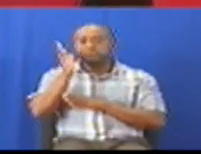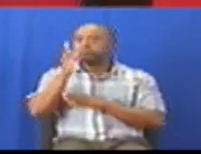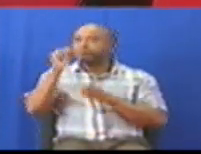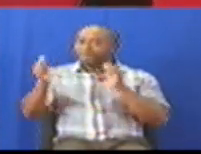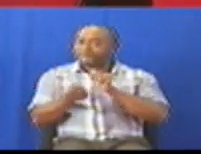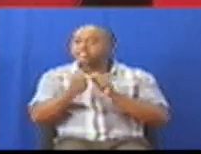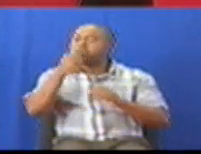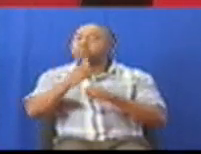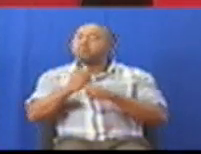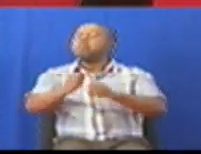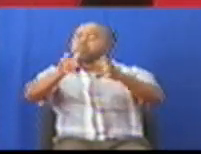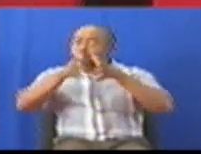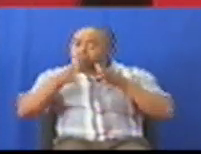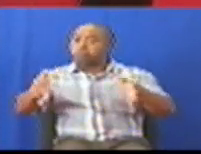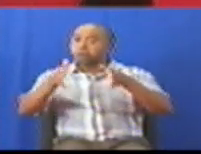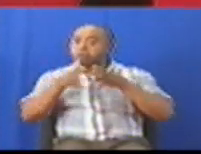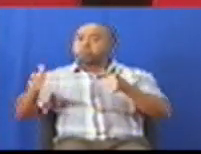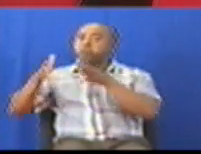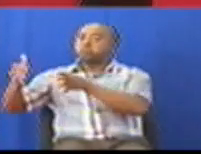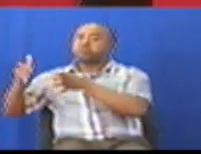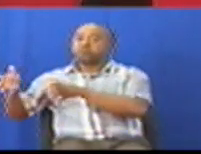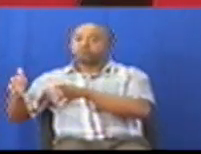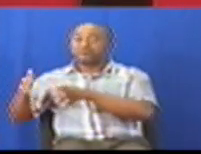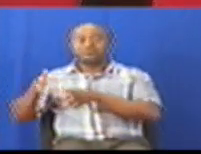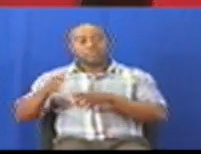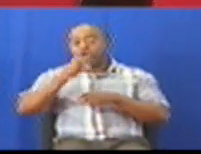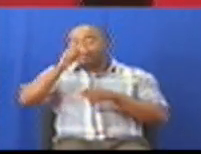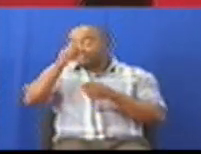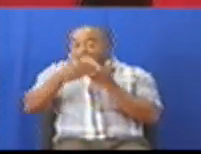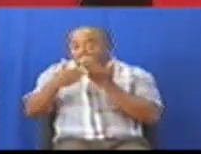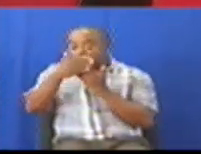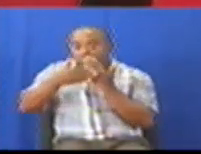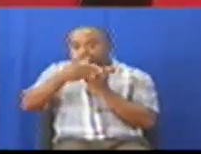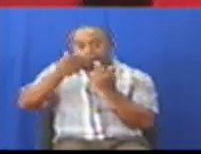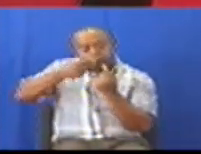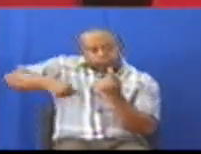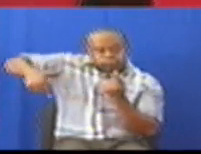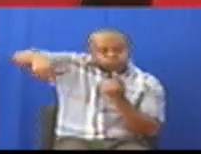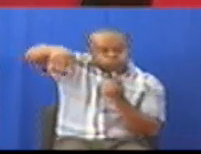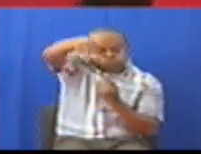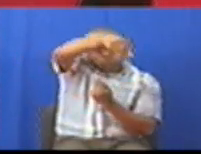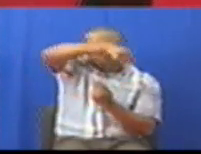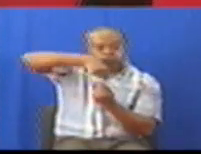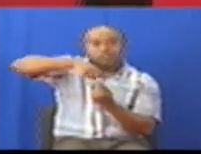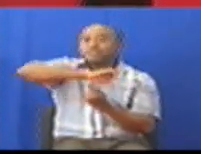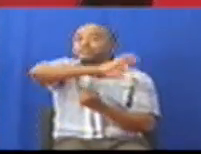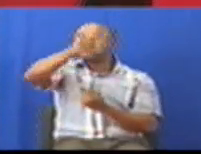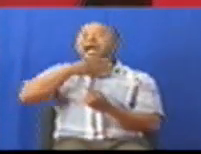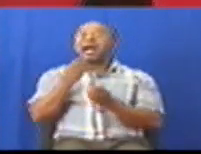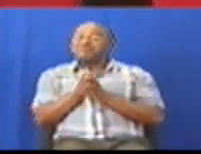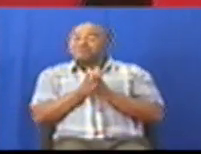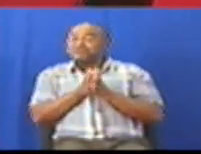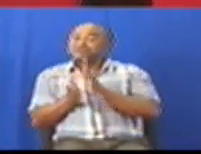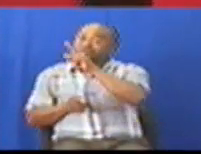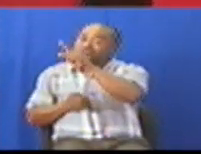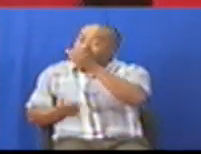sana miongoni mwa Watanzania na miongoni mwa mataifa yanayotuzunguka. Na ndio maana nchi zote ambazo zinatuzunguka wanasema